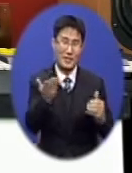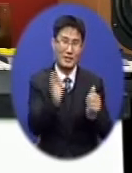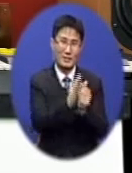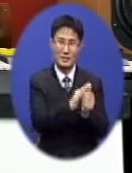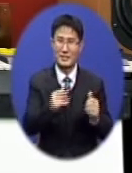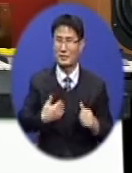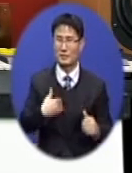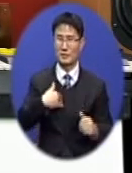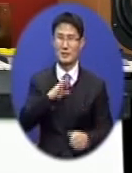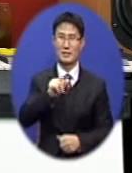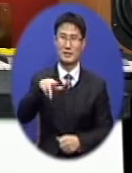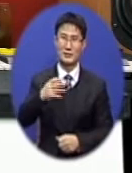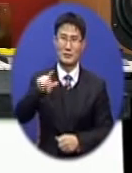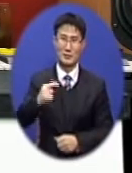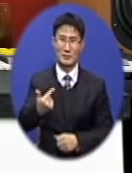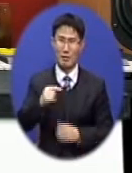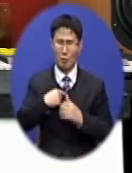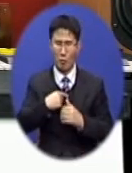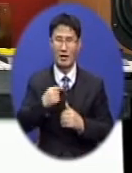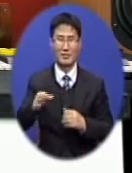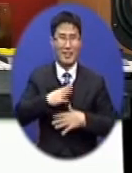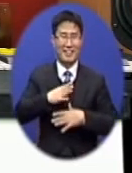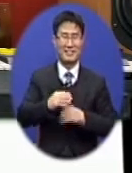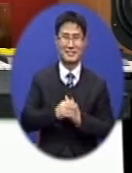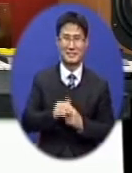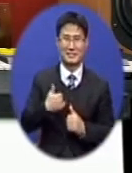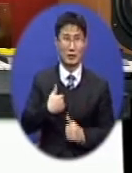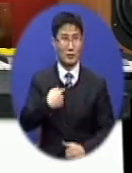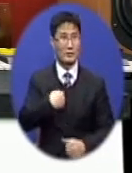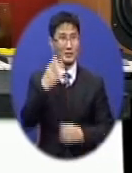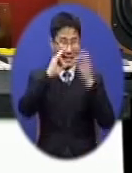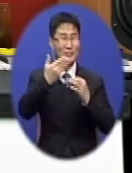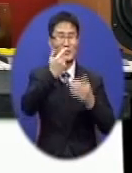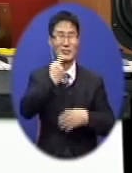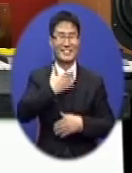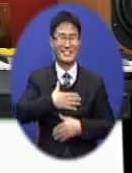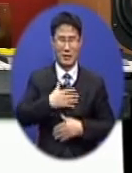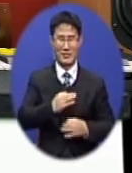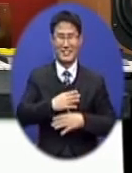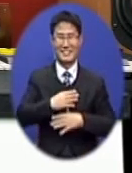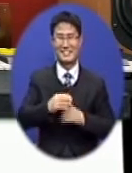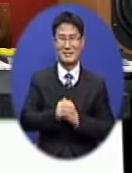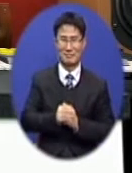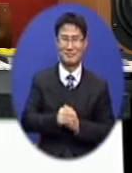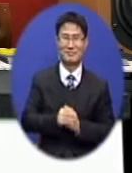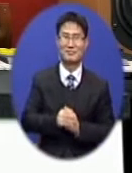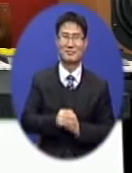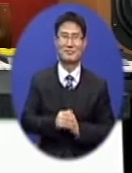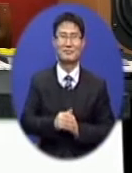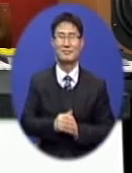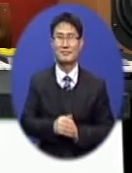선생님 박종관 선생님이잖아요. 그렇죠. 예, 예. 깜짝 놀랐네요. 깜짝 놀랐 이분을 찾으실 줄 알았네요. 그러게요. 네. 네. 아니